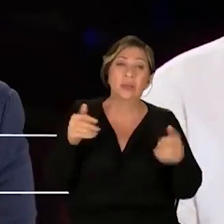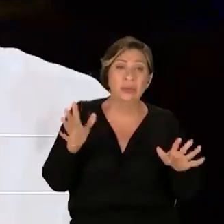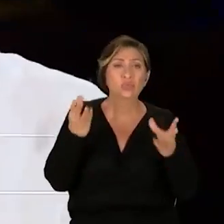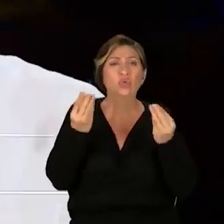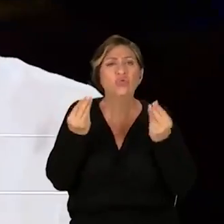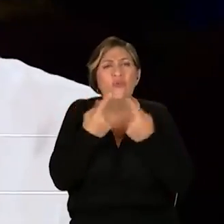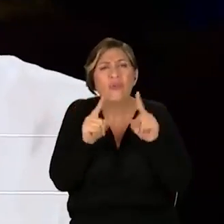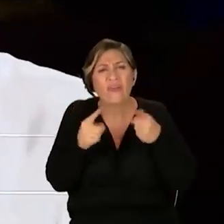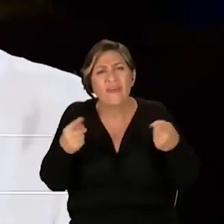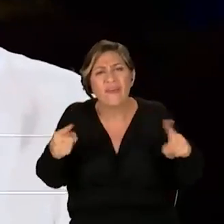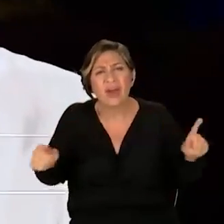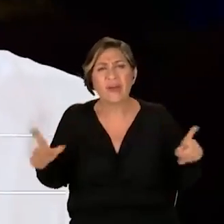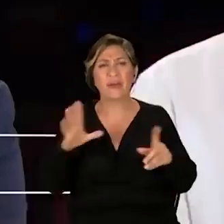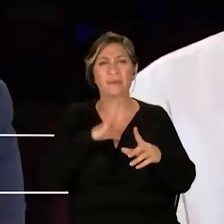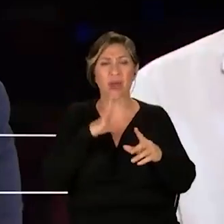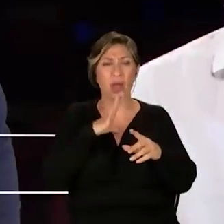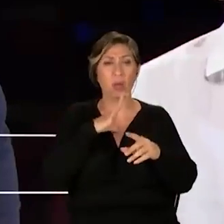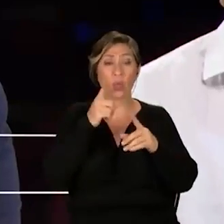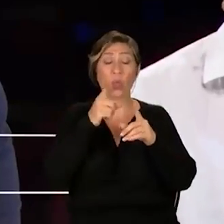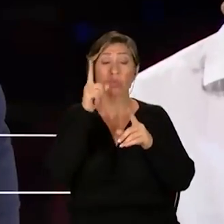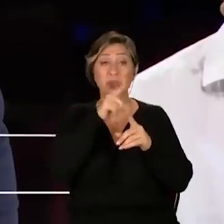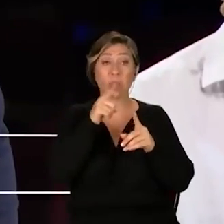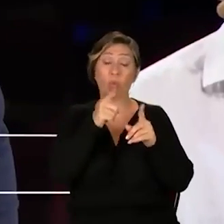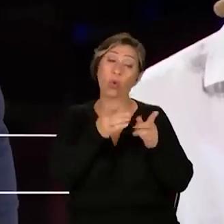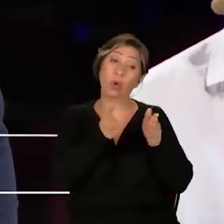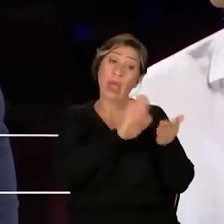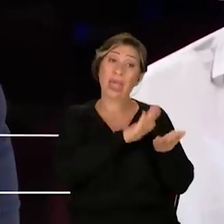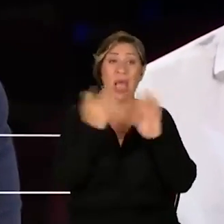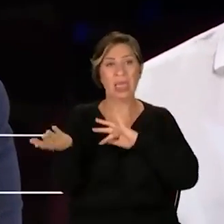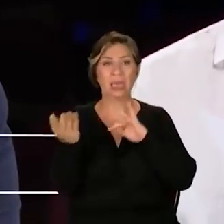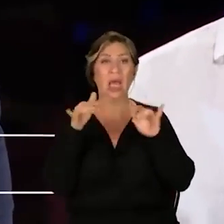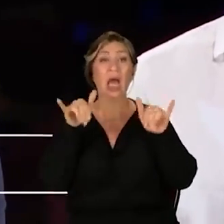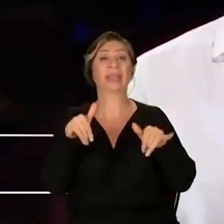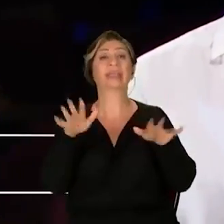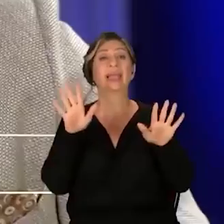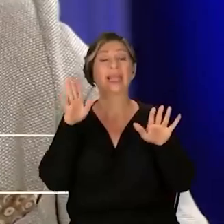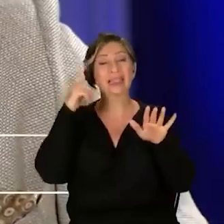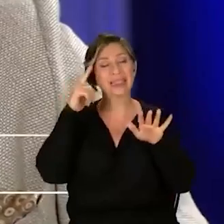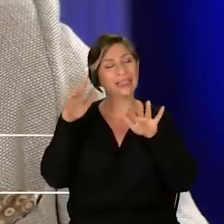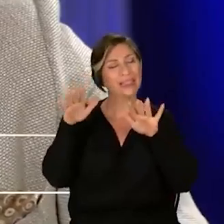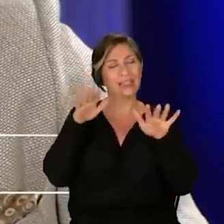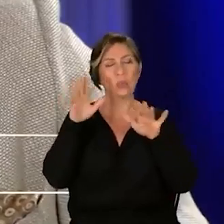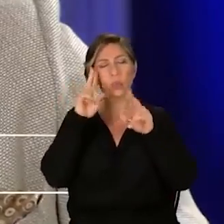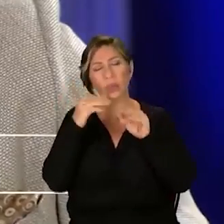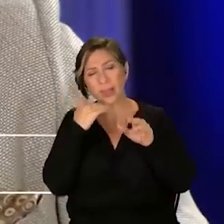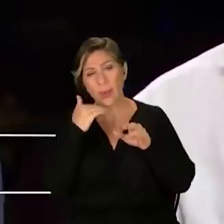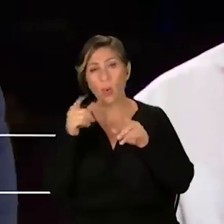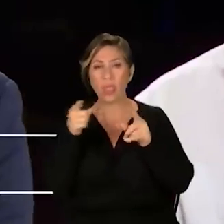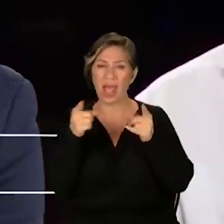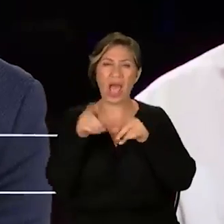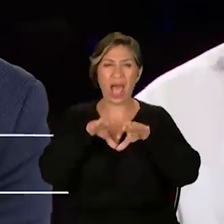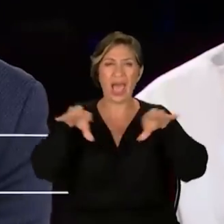bir sürü fonksiyonel kısımdan muaf olur. Belki o tarafında vurgularsak, hani bu depresif olma, uyuyamama, onlar birbirinden